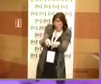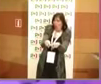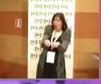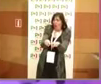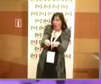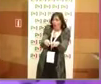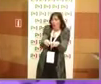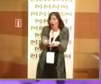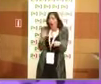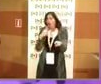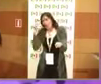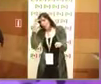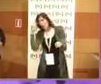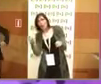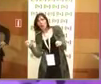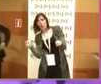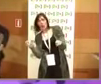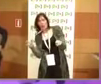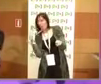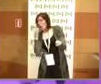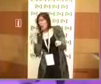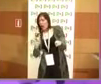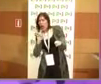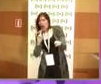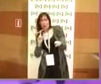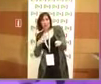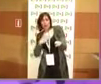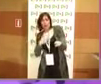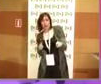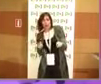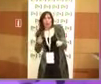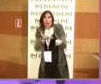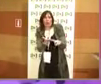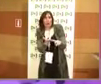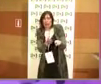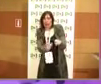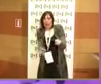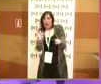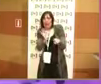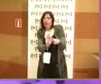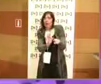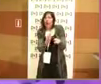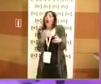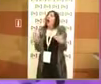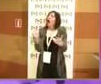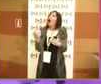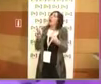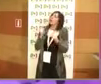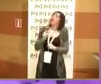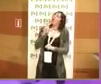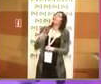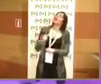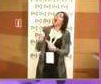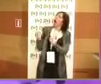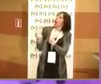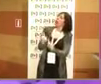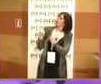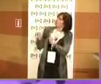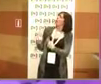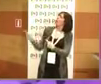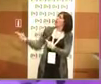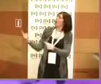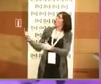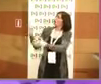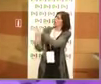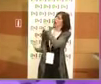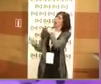un'incapacità assoluta a soddisfare quelle aspettative. Uno potrebbe dire, beh, bene, aspettiamo che loro